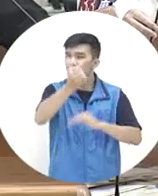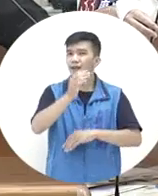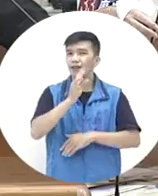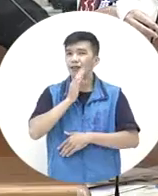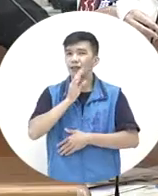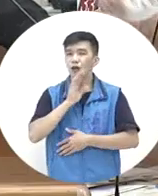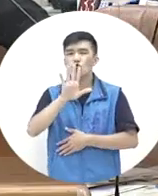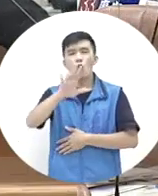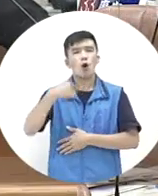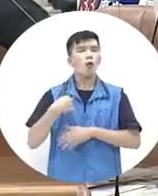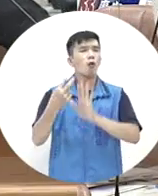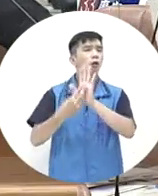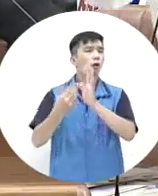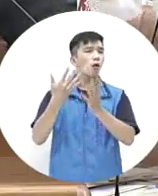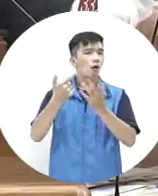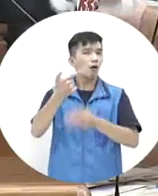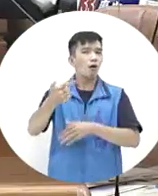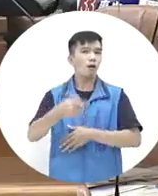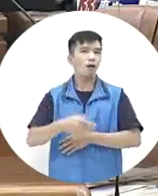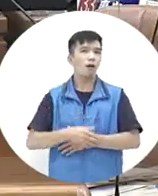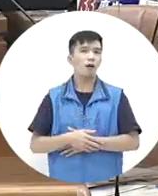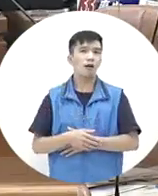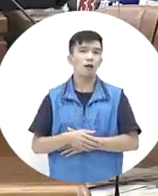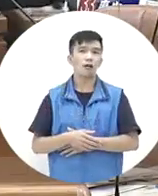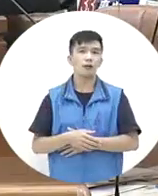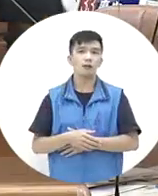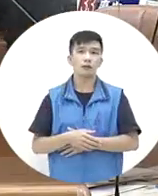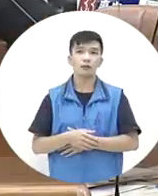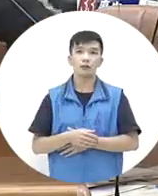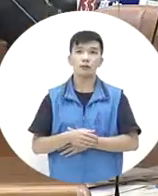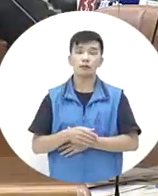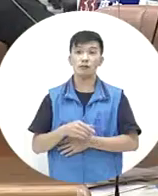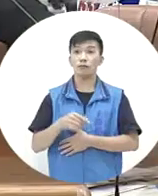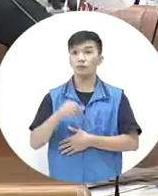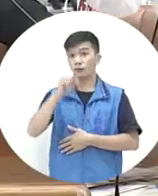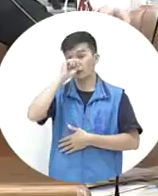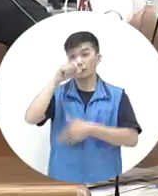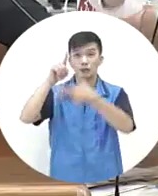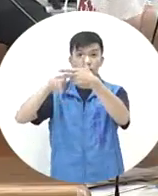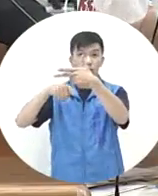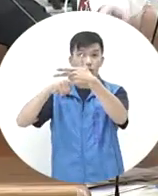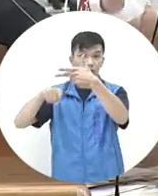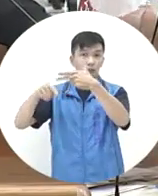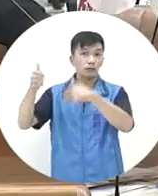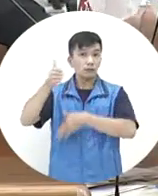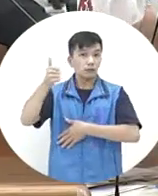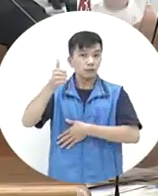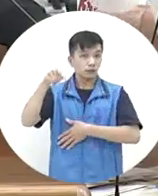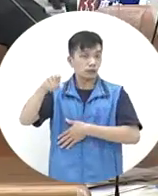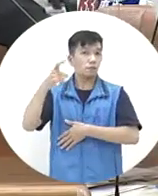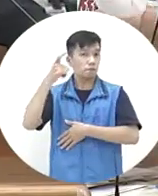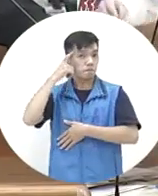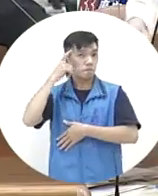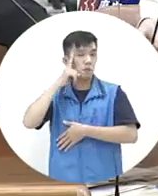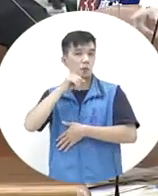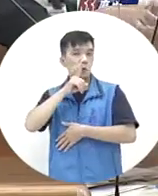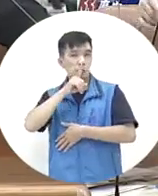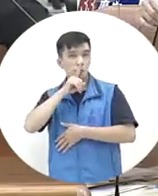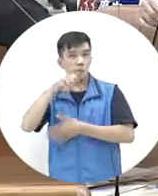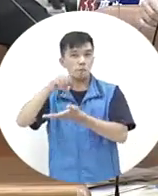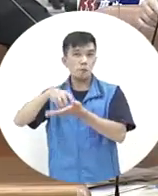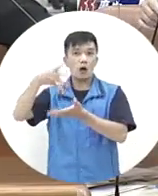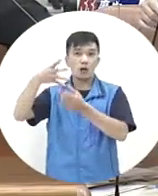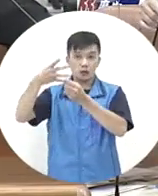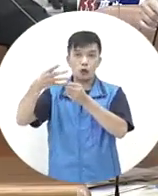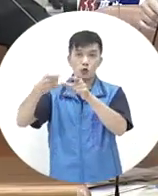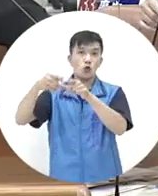楚啊。 那你赞不赞成重启核四？朱立伦朱市长他要推动这样的一个核四公投，你的看法